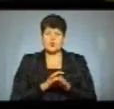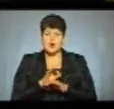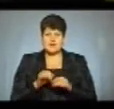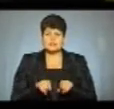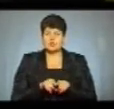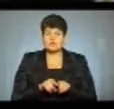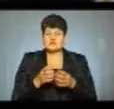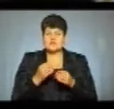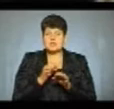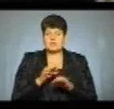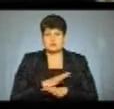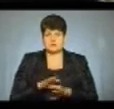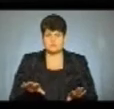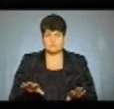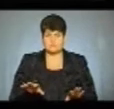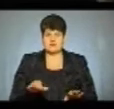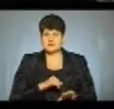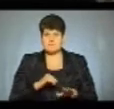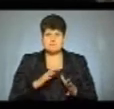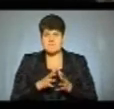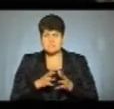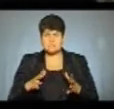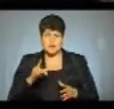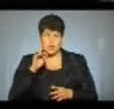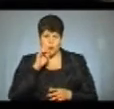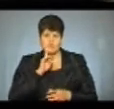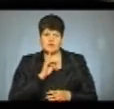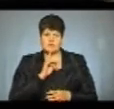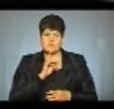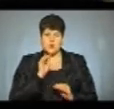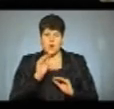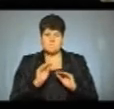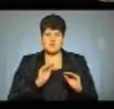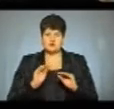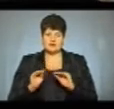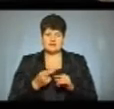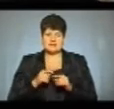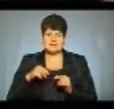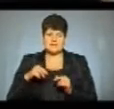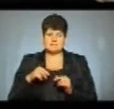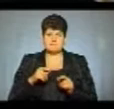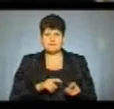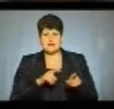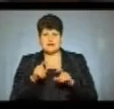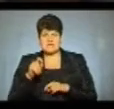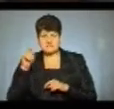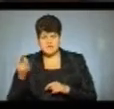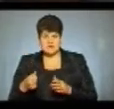такого ніколи ще не було. Щоб максимально комфортабельно облаштувати їм цей перехід з війни в мирне